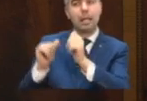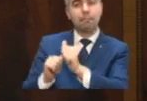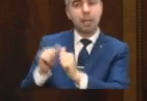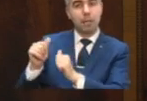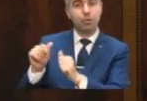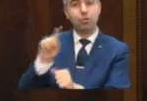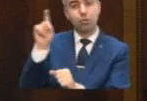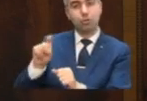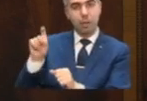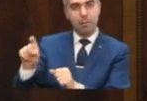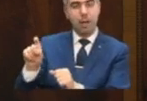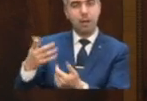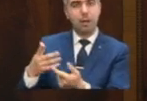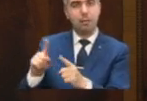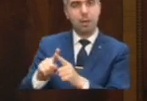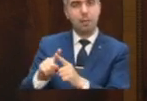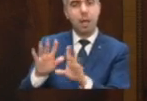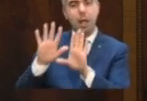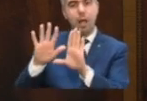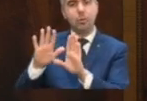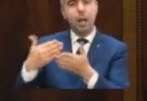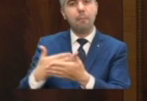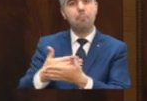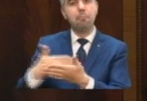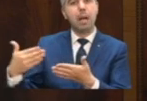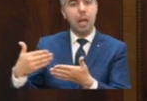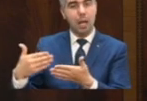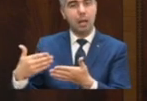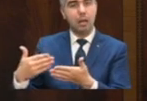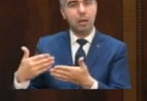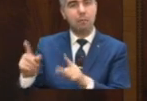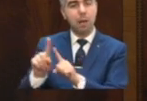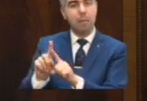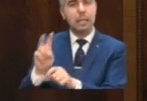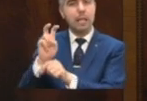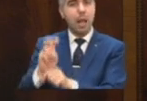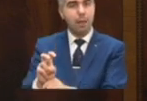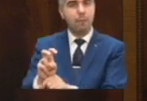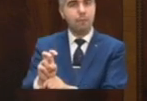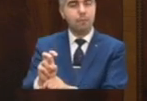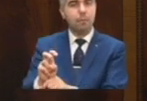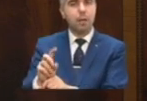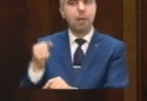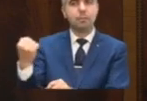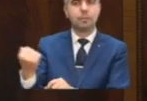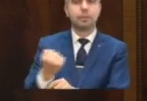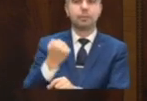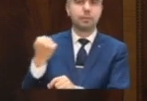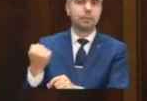الجماعه حاولت دير واحد القرض ديال 10 ملاير ديال السنتيم، ولكن مع الاسف مع هذه الظروف تاخر الامر.